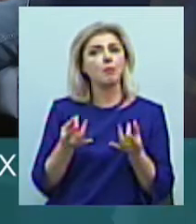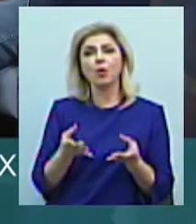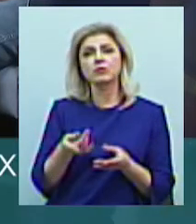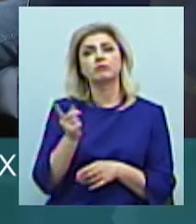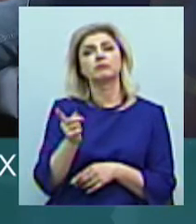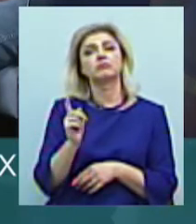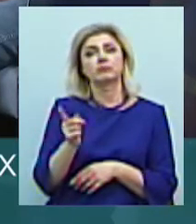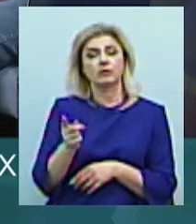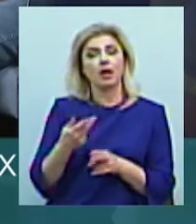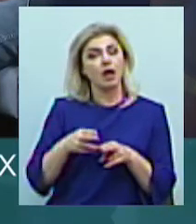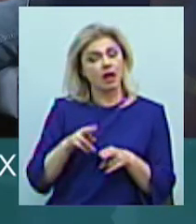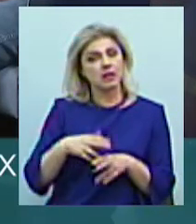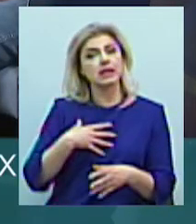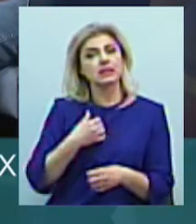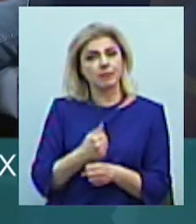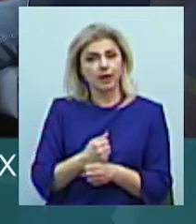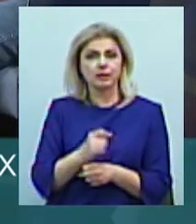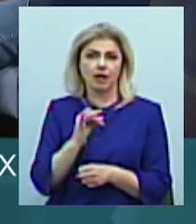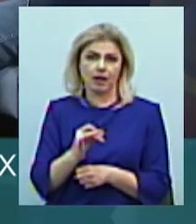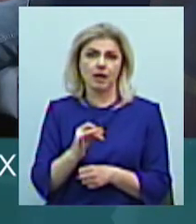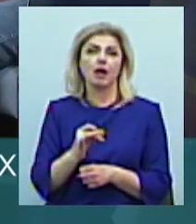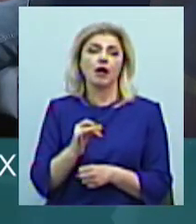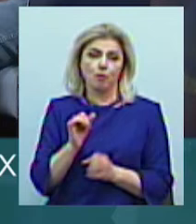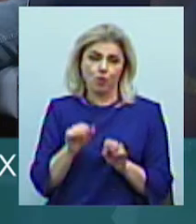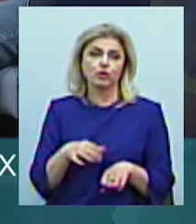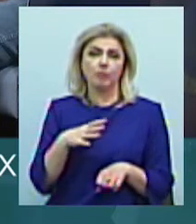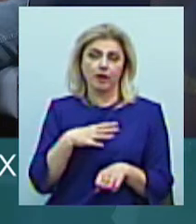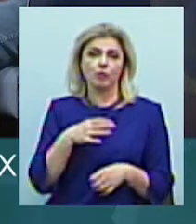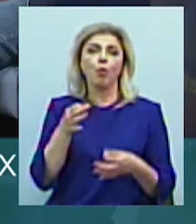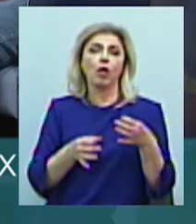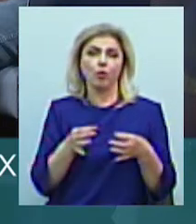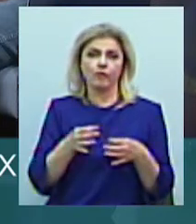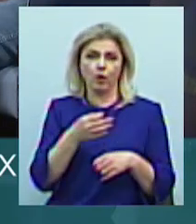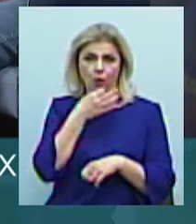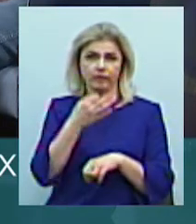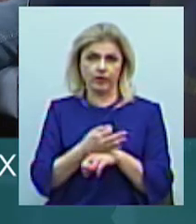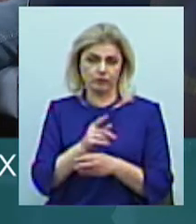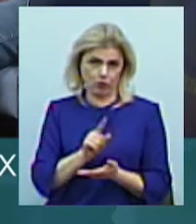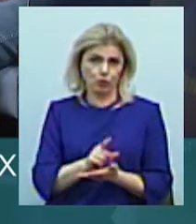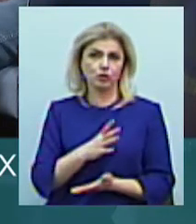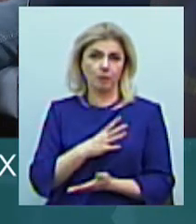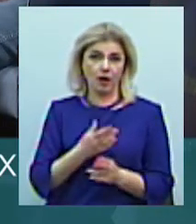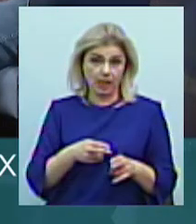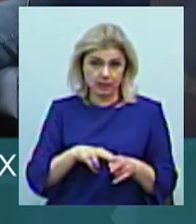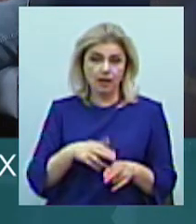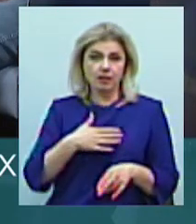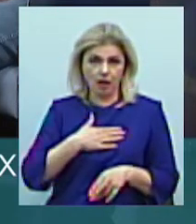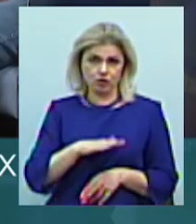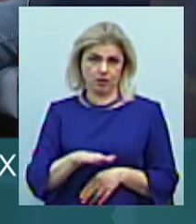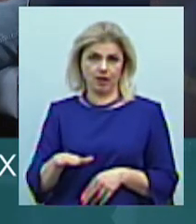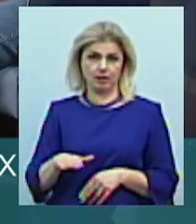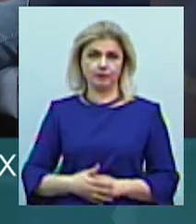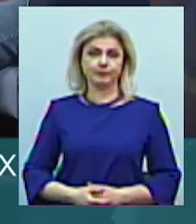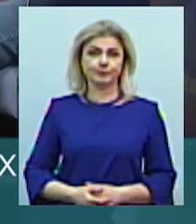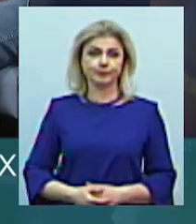начиная дисциплинарно и кончая, как вот, надеюсь, и в этом случае уголовная ответственность. Должно быть. Это дети, наши дети.